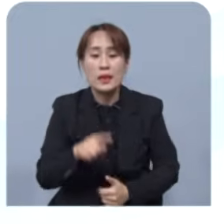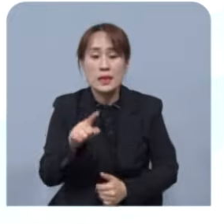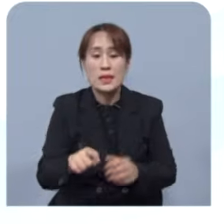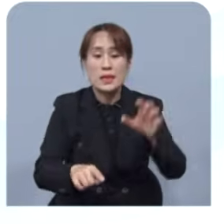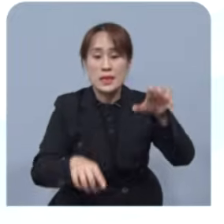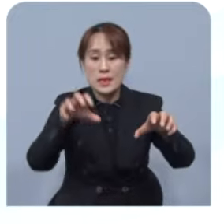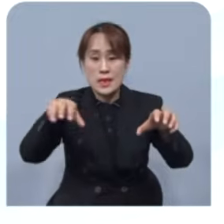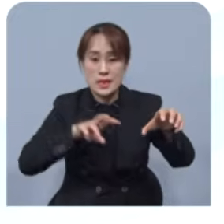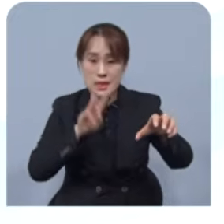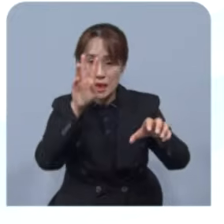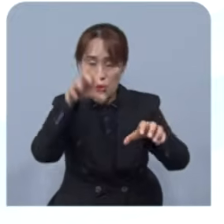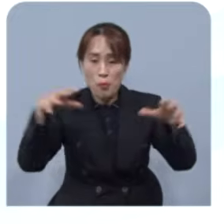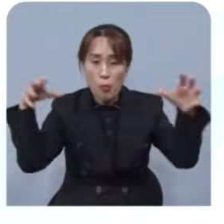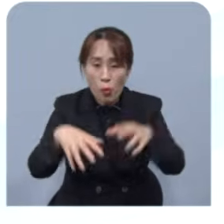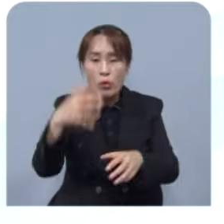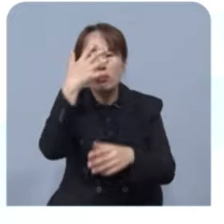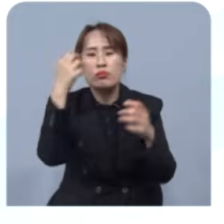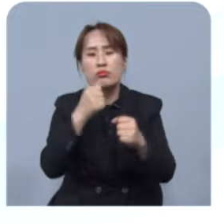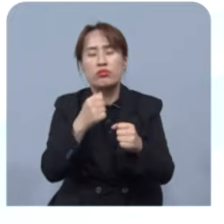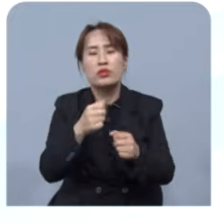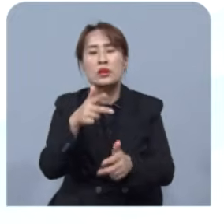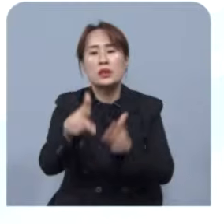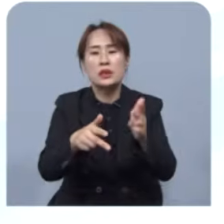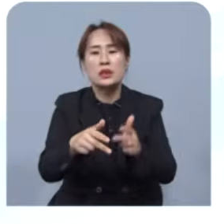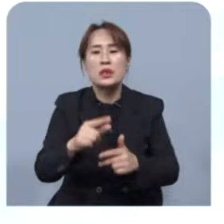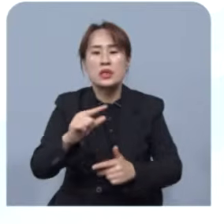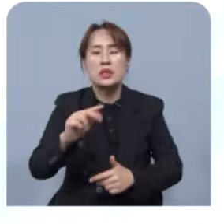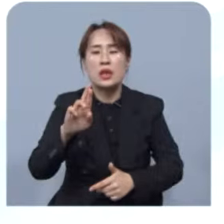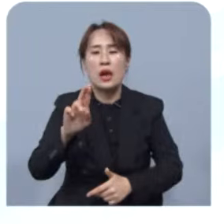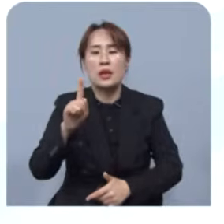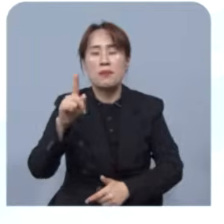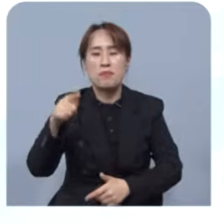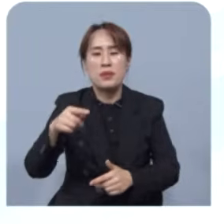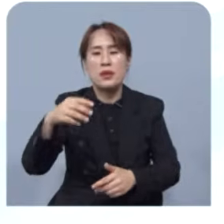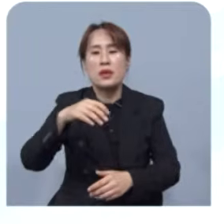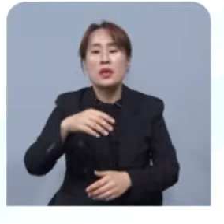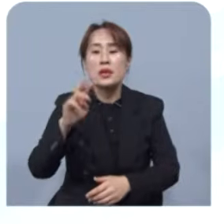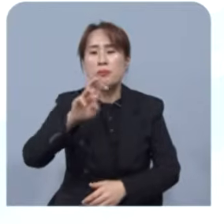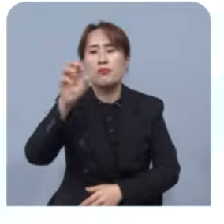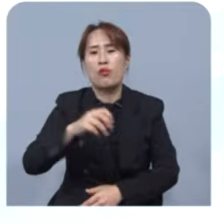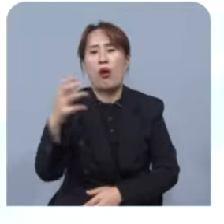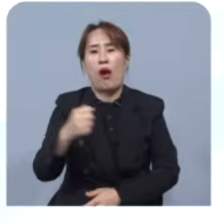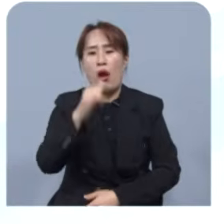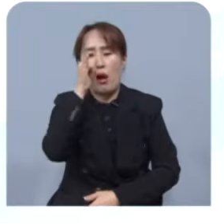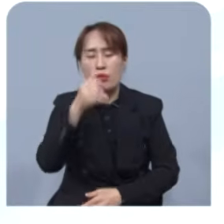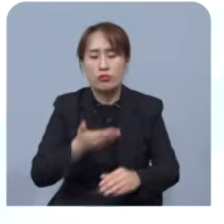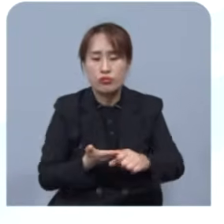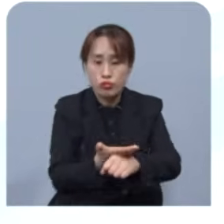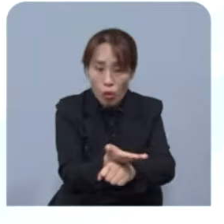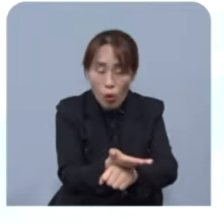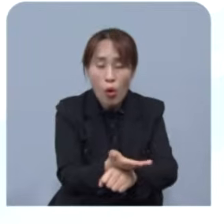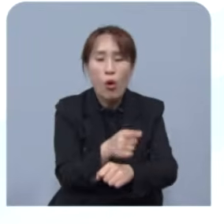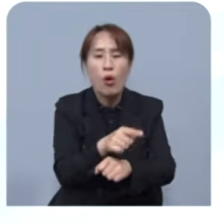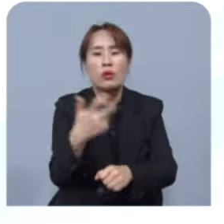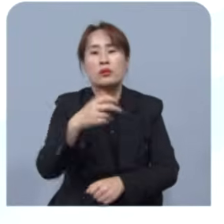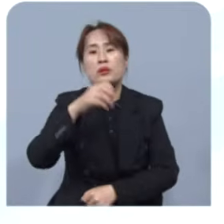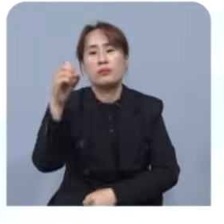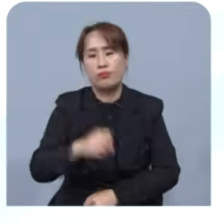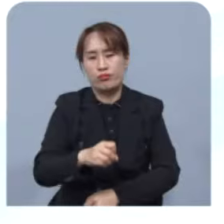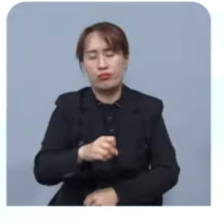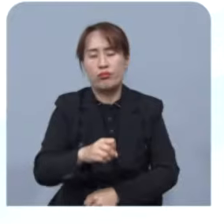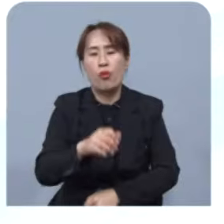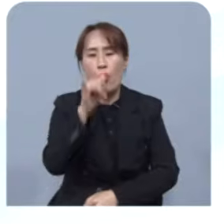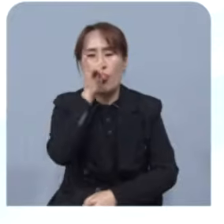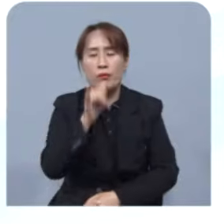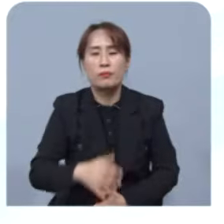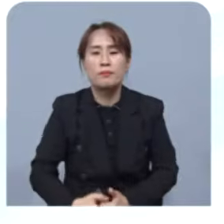3개 산업이 이미 충북 제조업 GRDP에서 차지하는 비중이 30%, 수출에서 차지하는 비중이 70%를